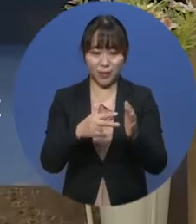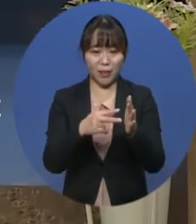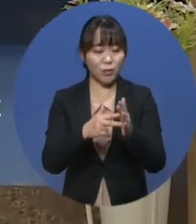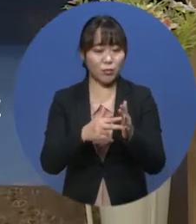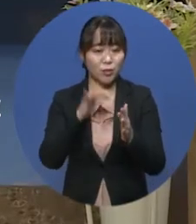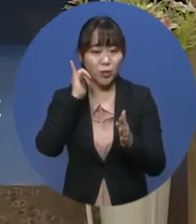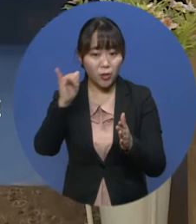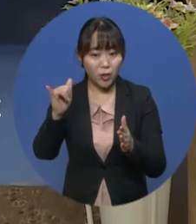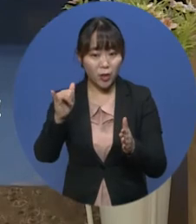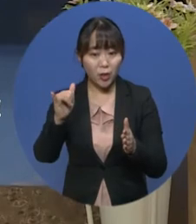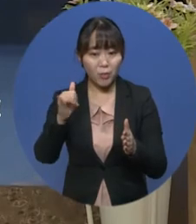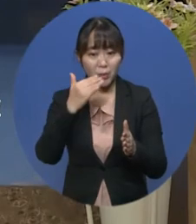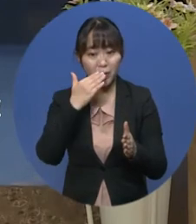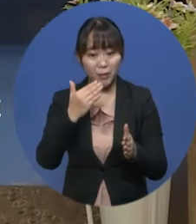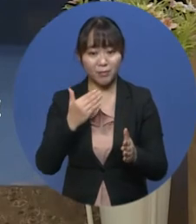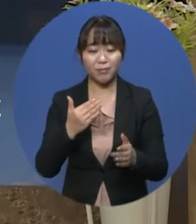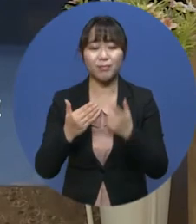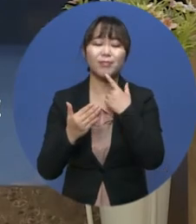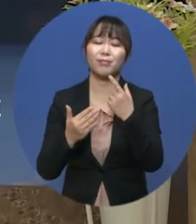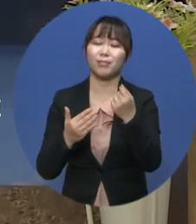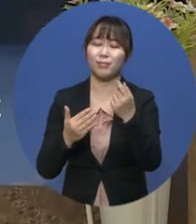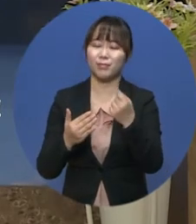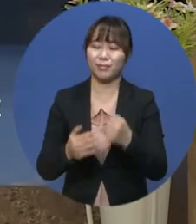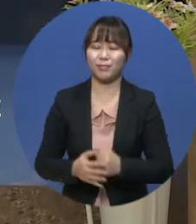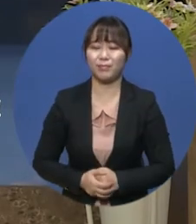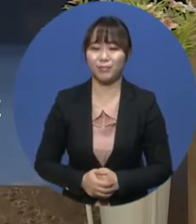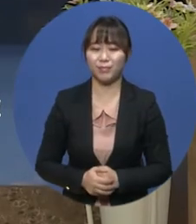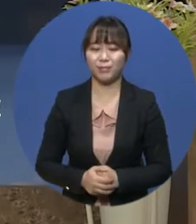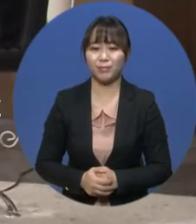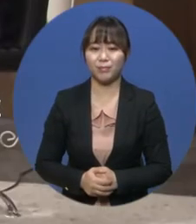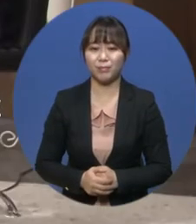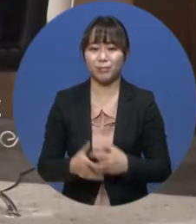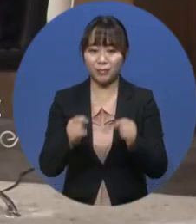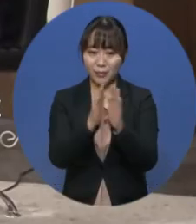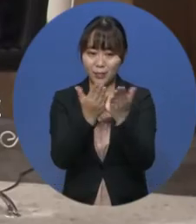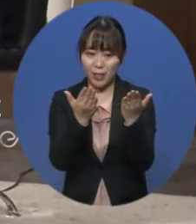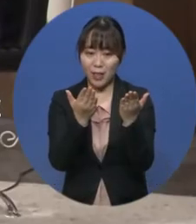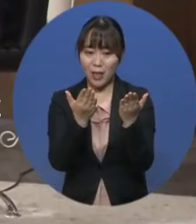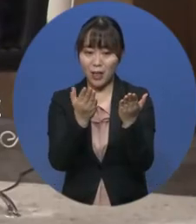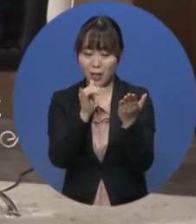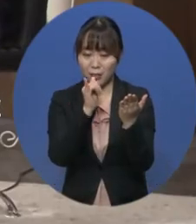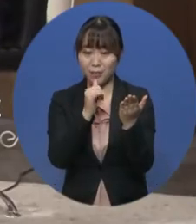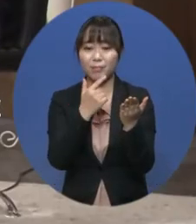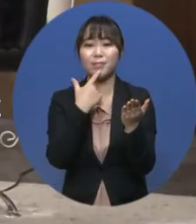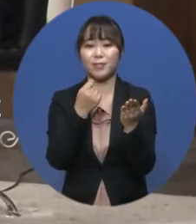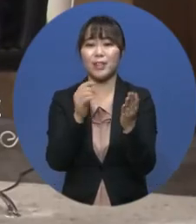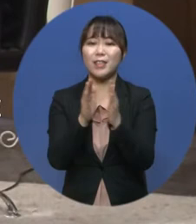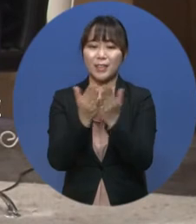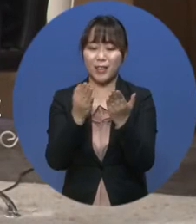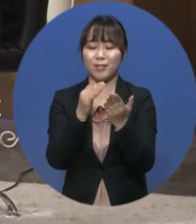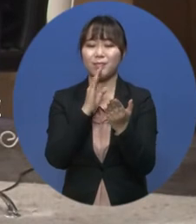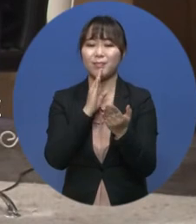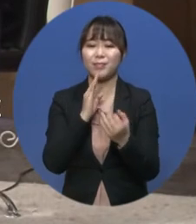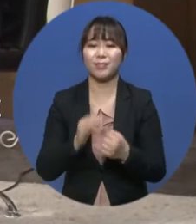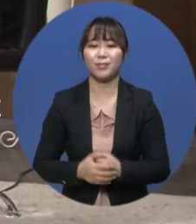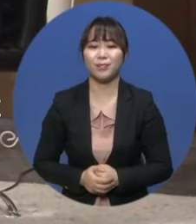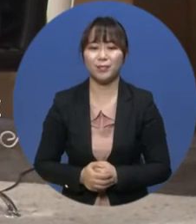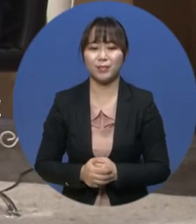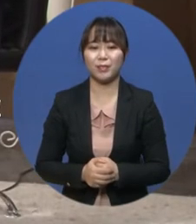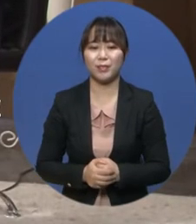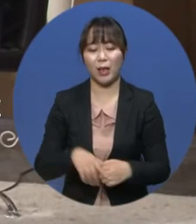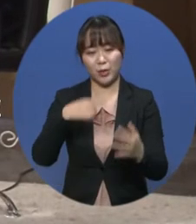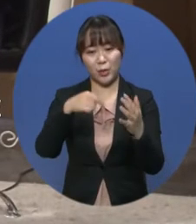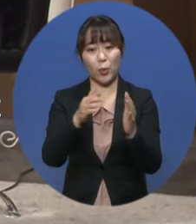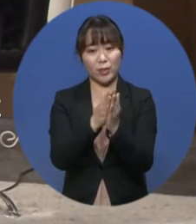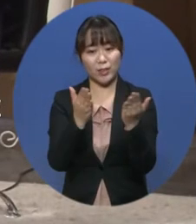연락을 하는데 제가 늘 열려 주실 수 있나요 4 아 이렇게 책형 식으로 되어 있네 책 처럼 되어 있습니다 아 교과서 처럼